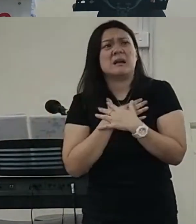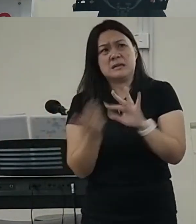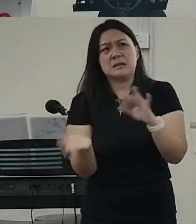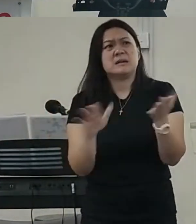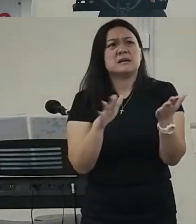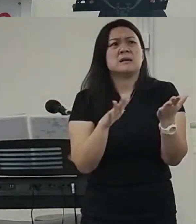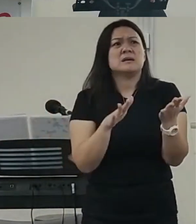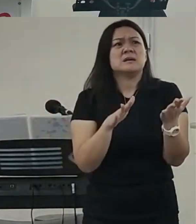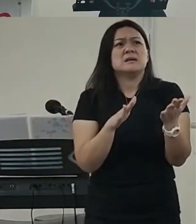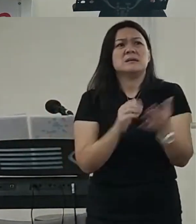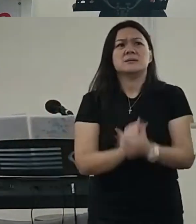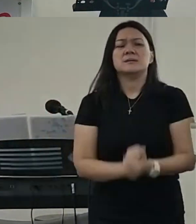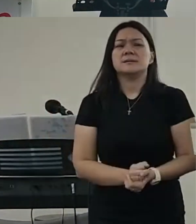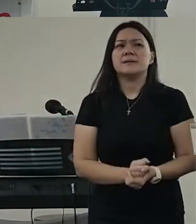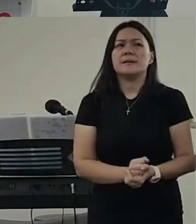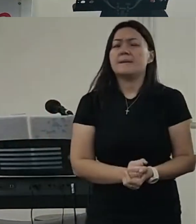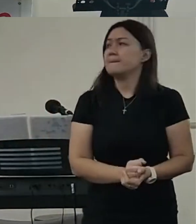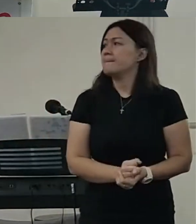他说